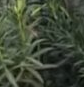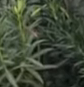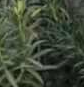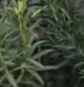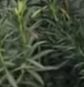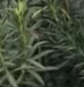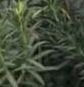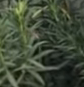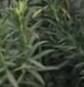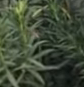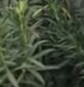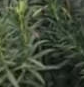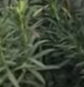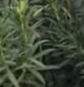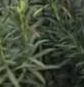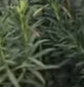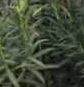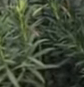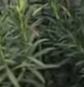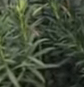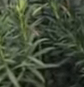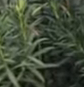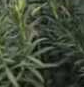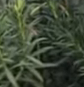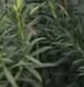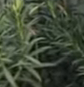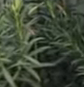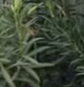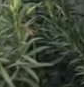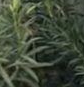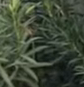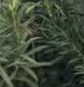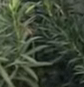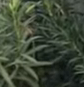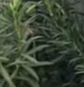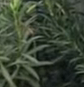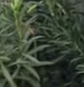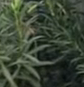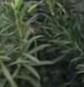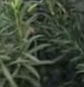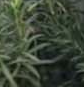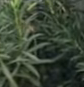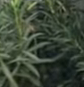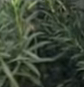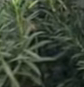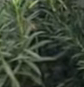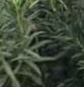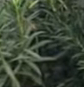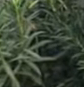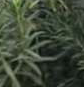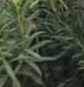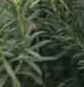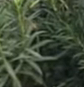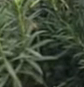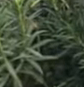פראית, מוגזמת, וצריך פה יותר פיקוח, יותר בקרה, יותר וידוא שיש לאזרחים הוותיקים מענה, מה